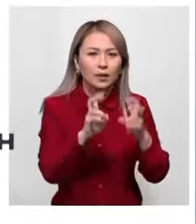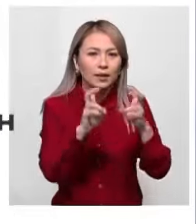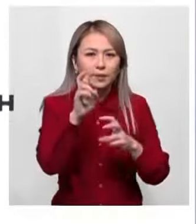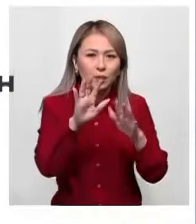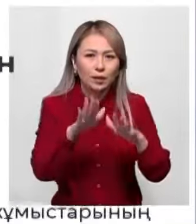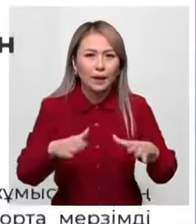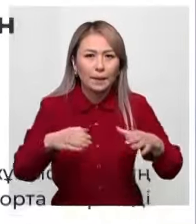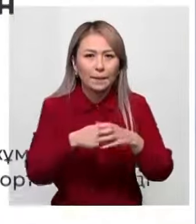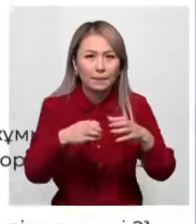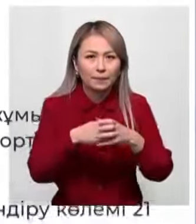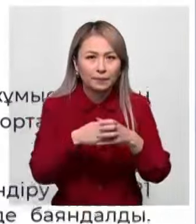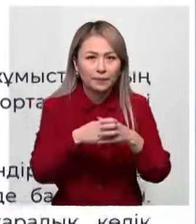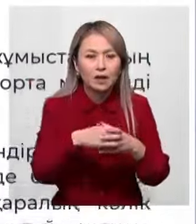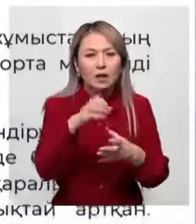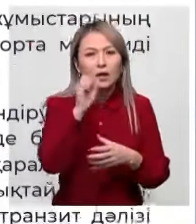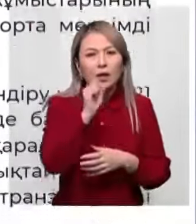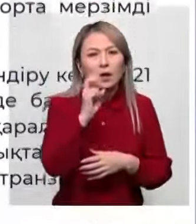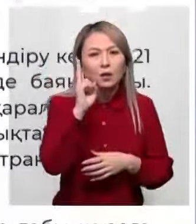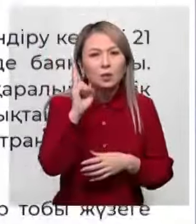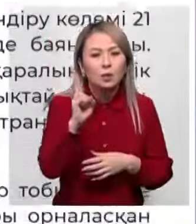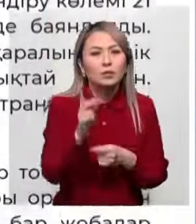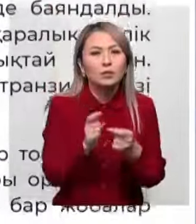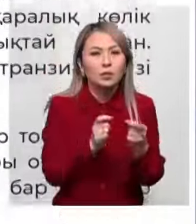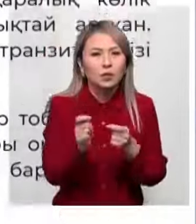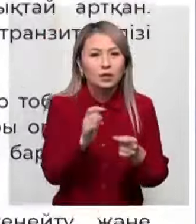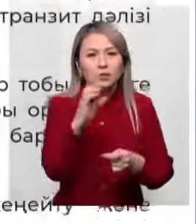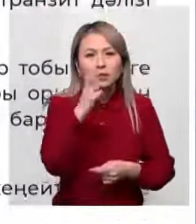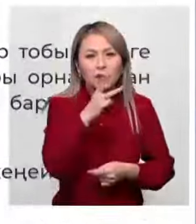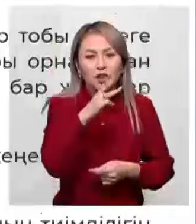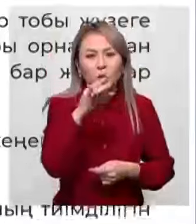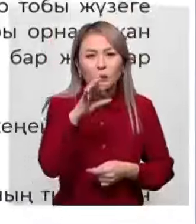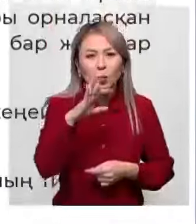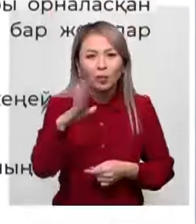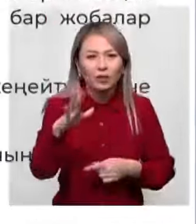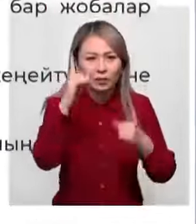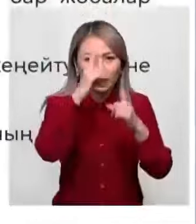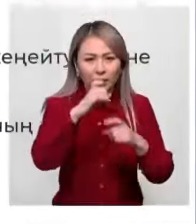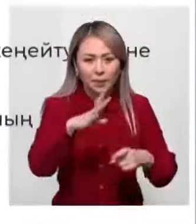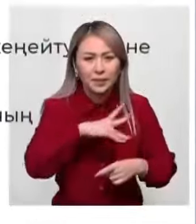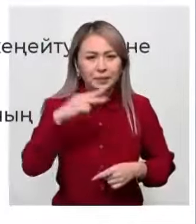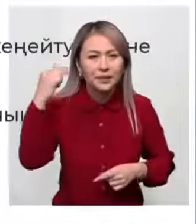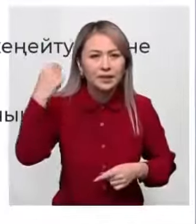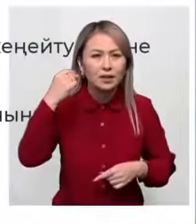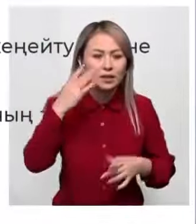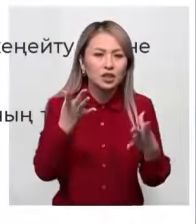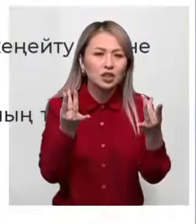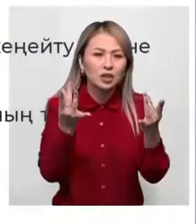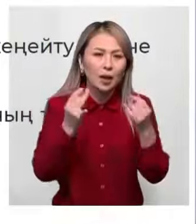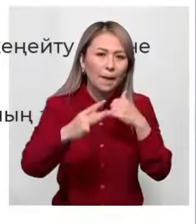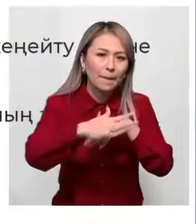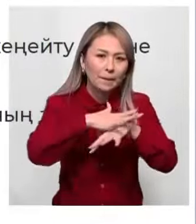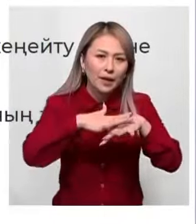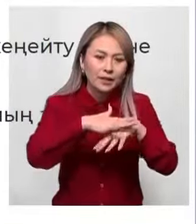өнеркәсіп ұлттық атом компаниясы акционерлік қоғамы басқарма төрағасы Мейіржан Юсупов мәлімдеді. Сондай-ақ президентке